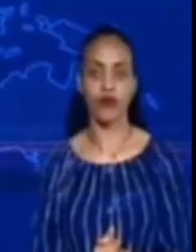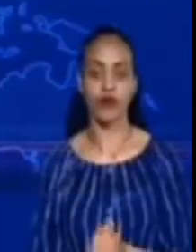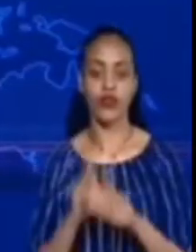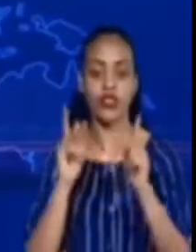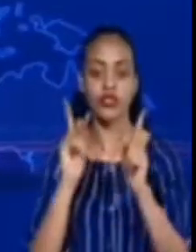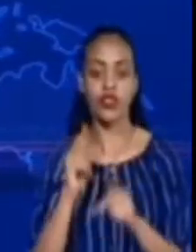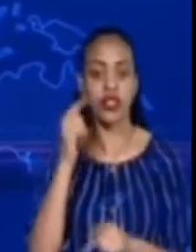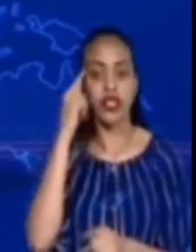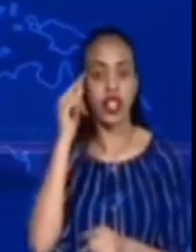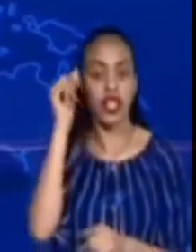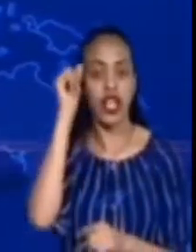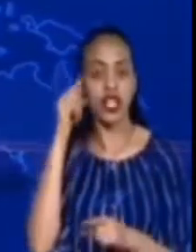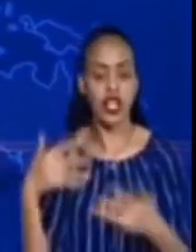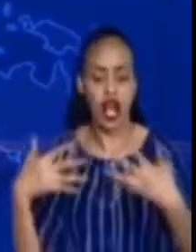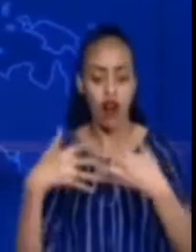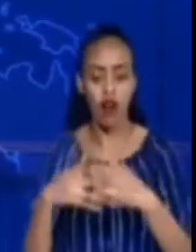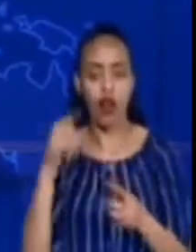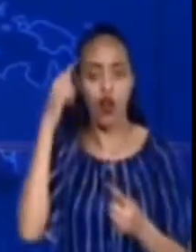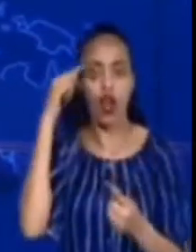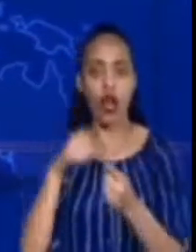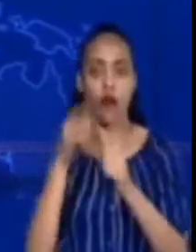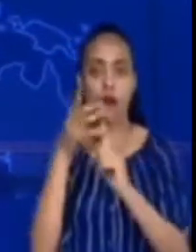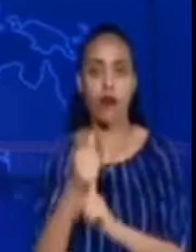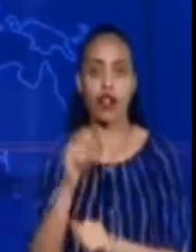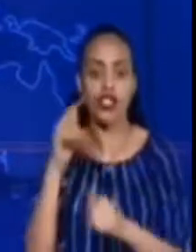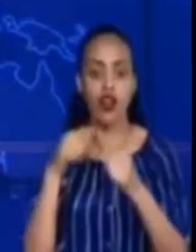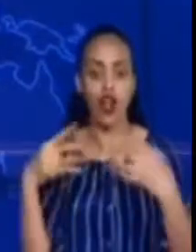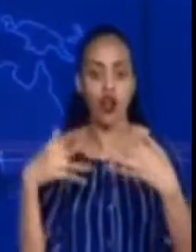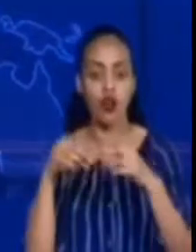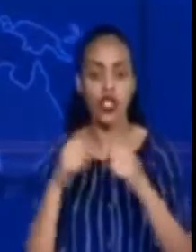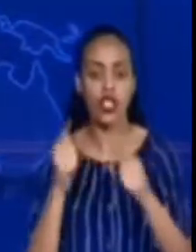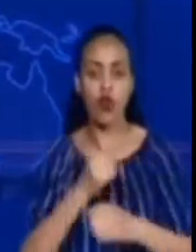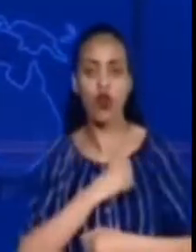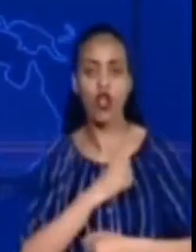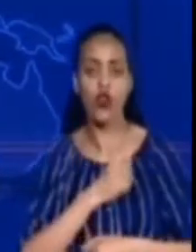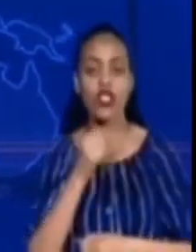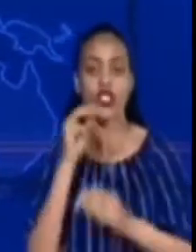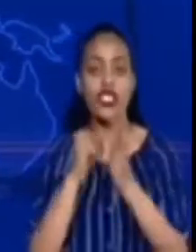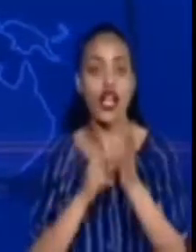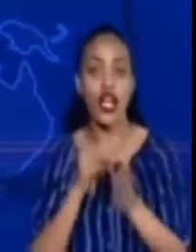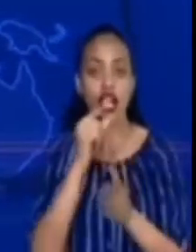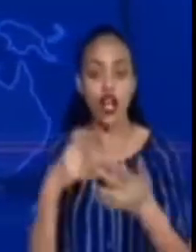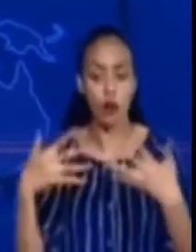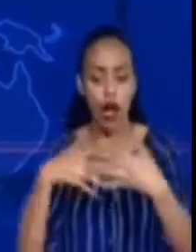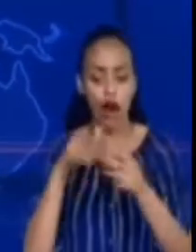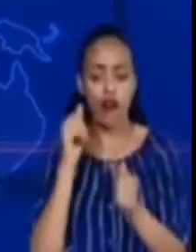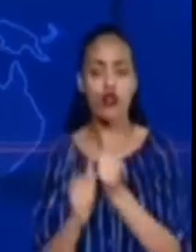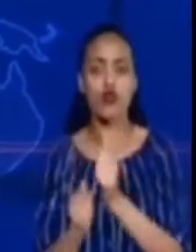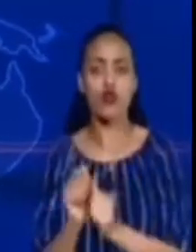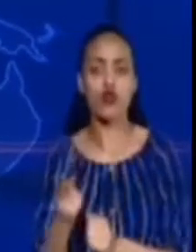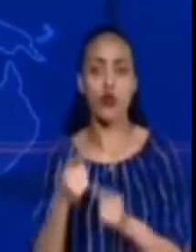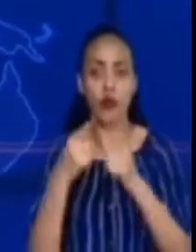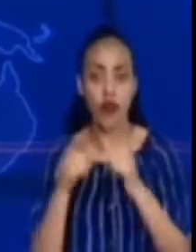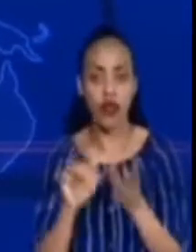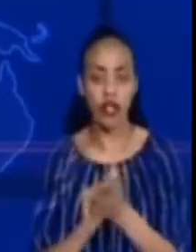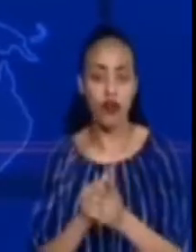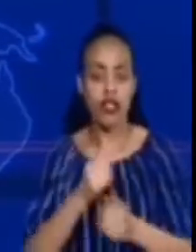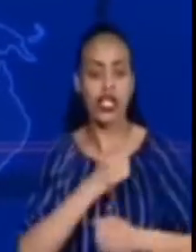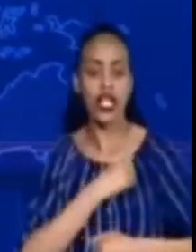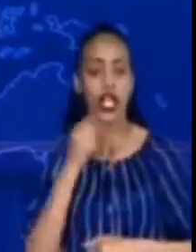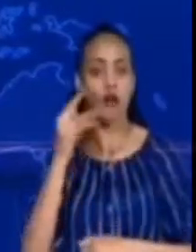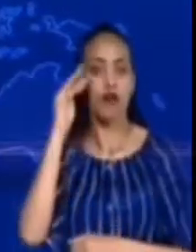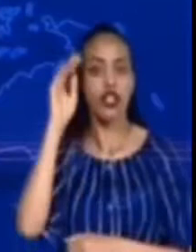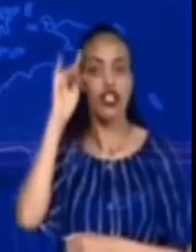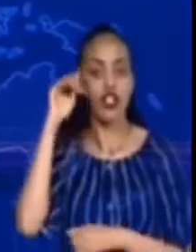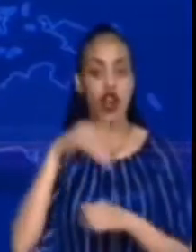እንዴ ይሆነ ቶ ምላሴ ላይ በእውነት አንተ ግን ቆሻሻ አንተ ራስህ መሬት ውስጥ ብትገባ አንተ መሬት